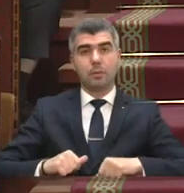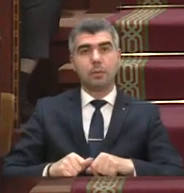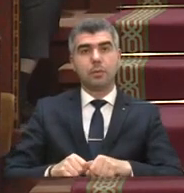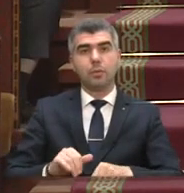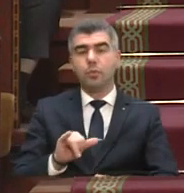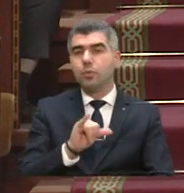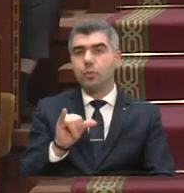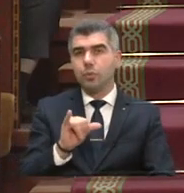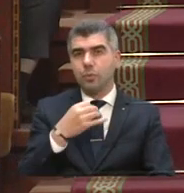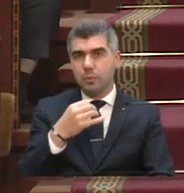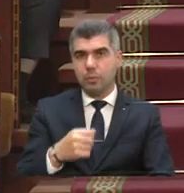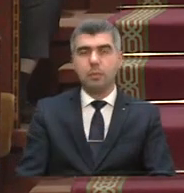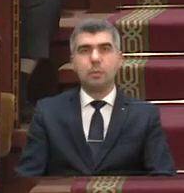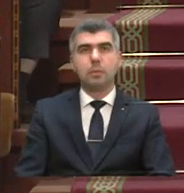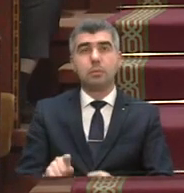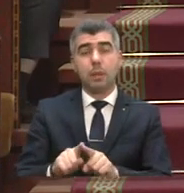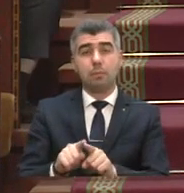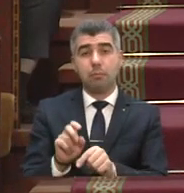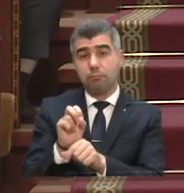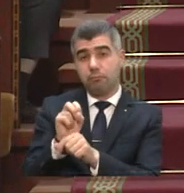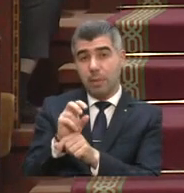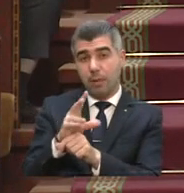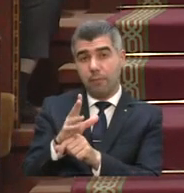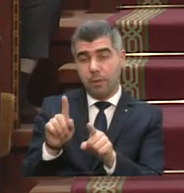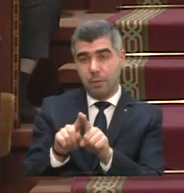يعقل بأن النقل الدولي